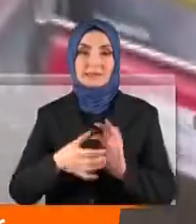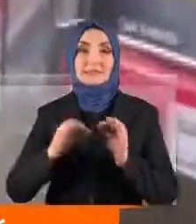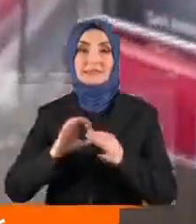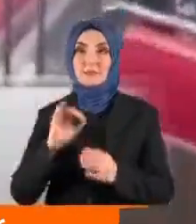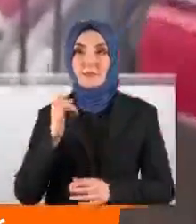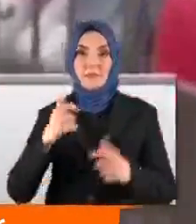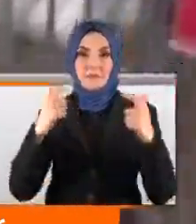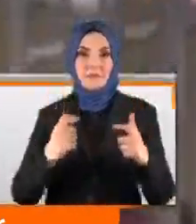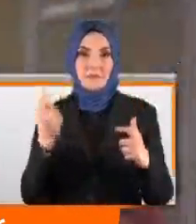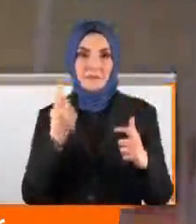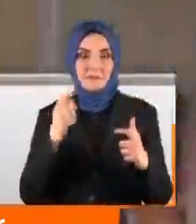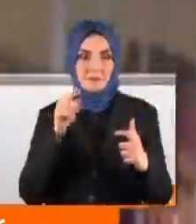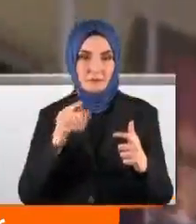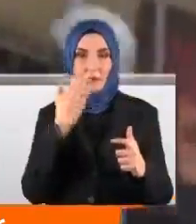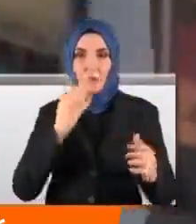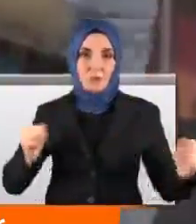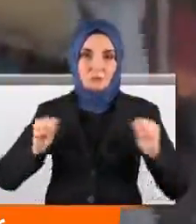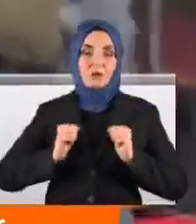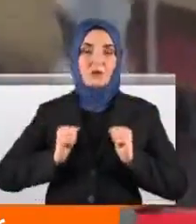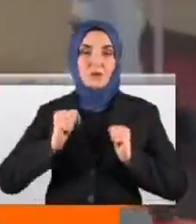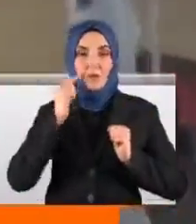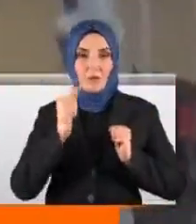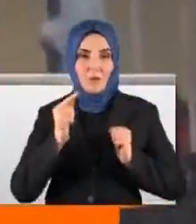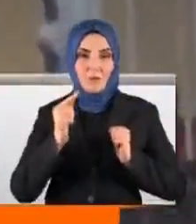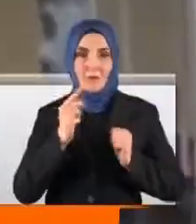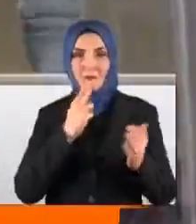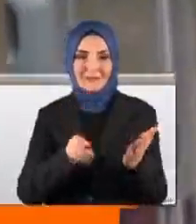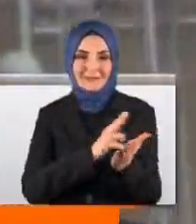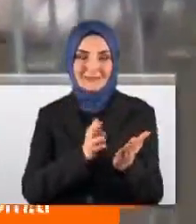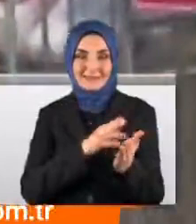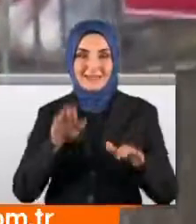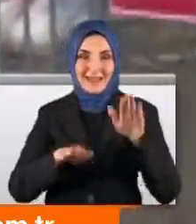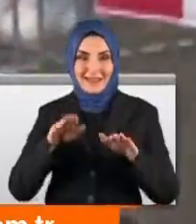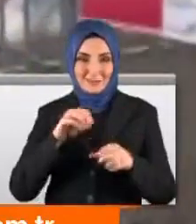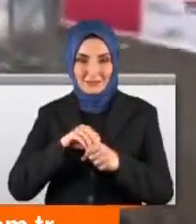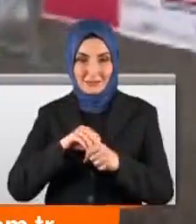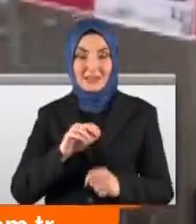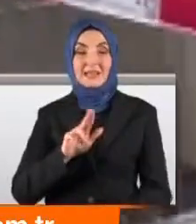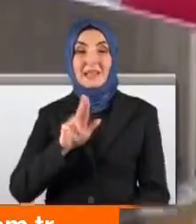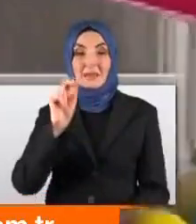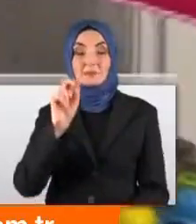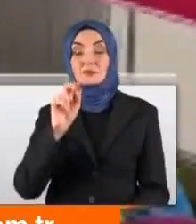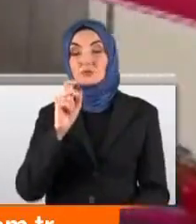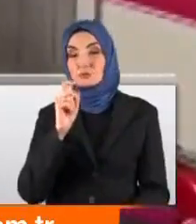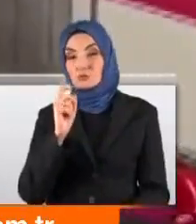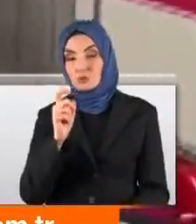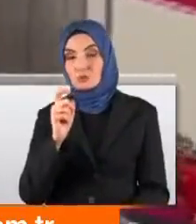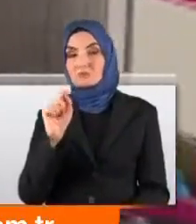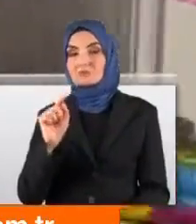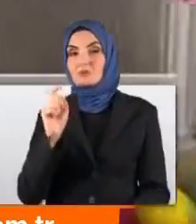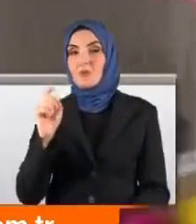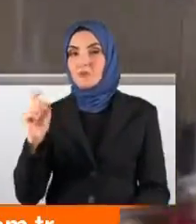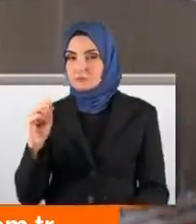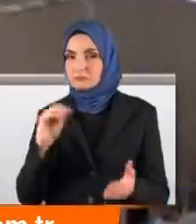tanesinde okul çantası broşürlerine 79.99 liraya satılacağı yazıldı. Tüketici ertesi gün sıraya girdi